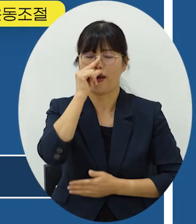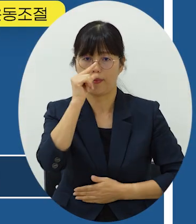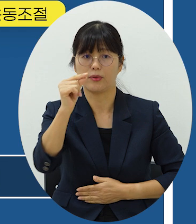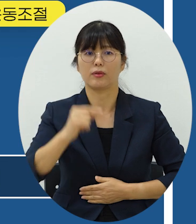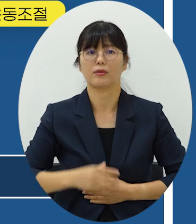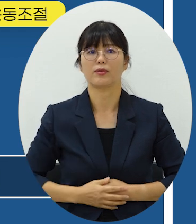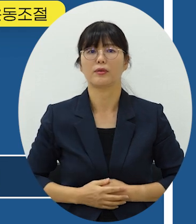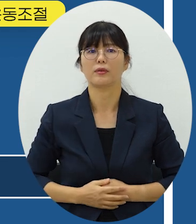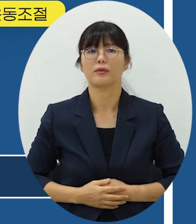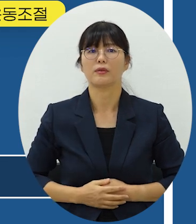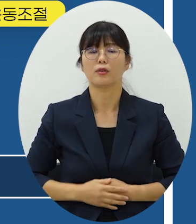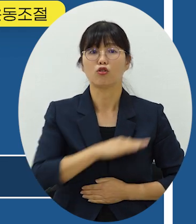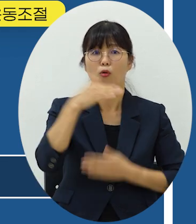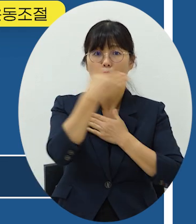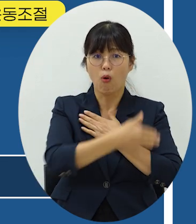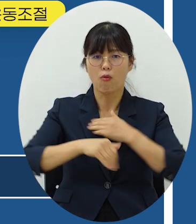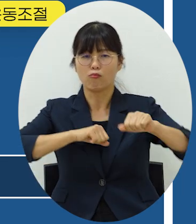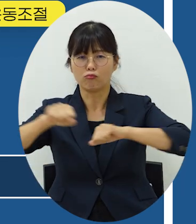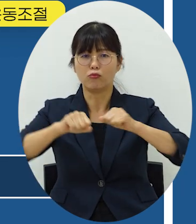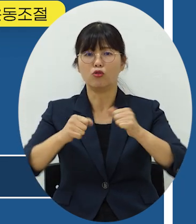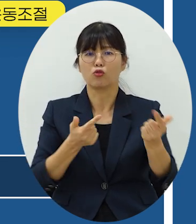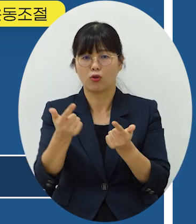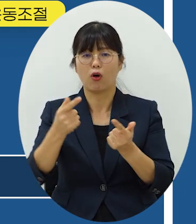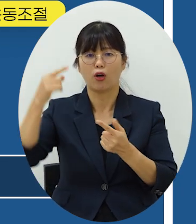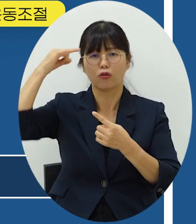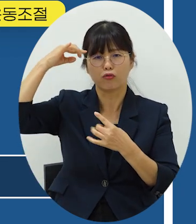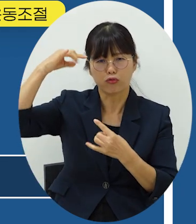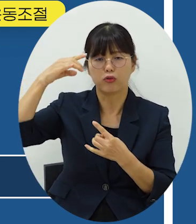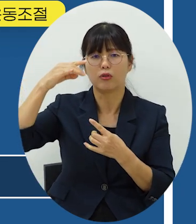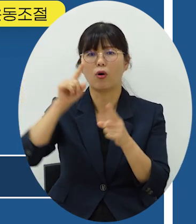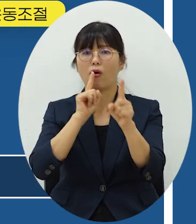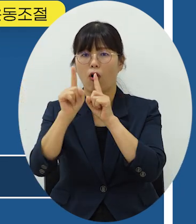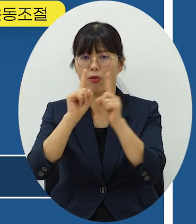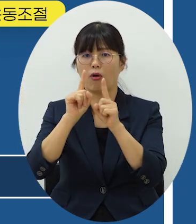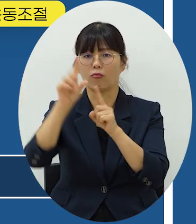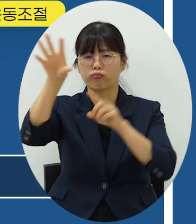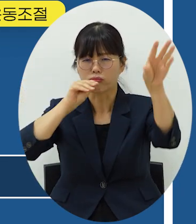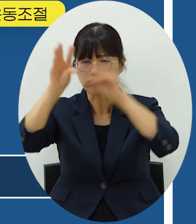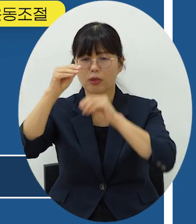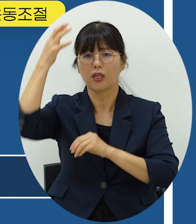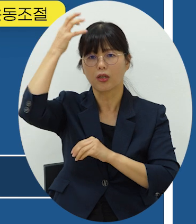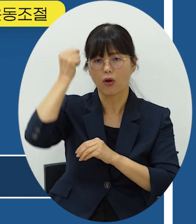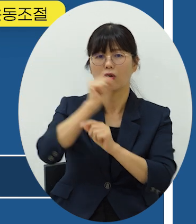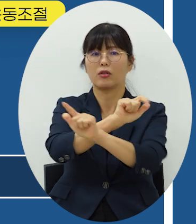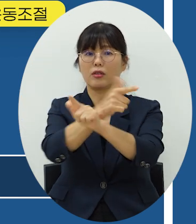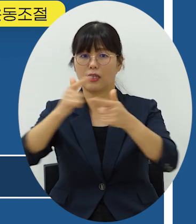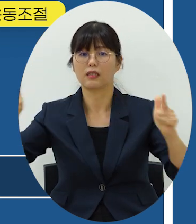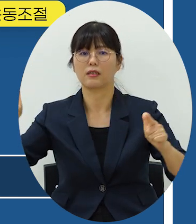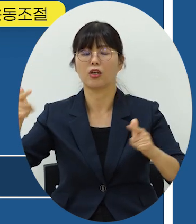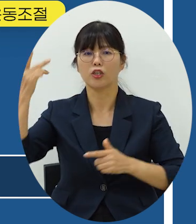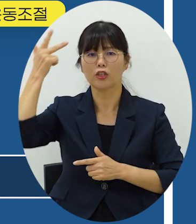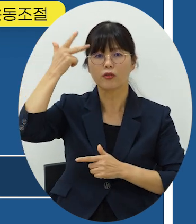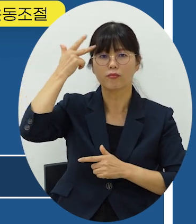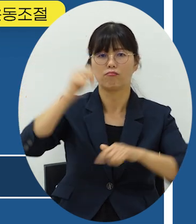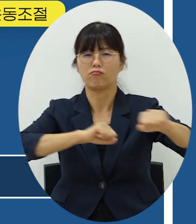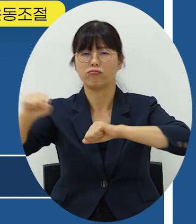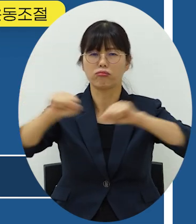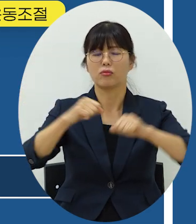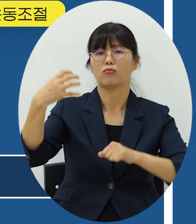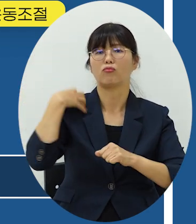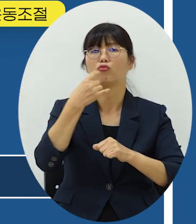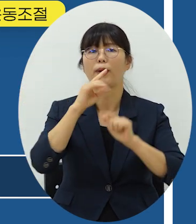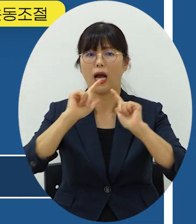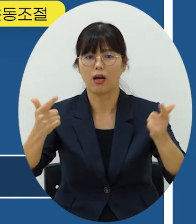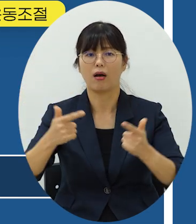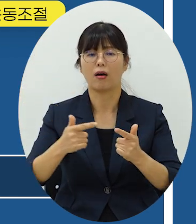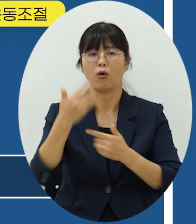예민한 신체 기관으로 우리 몸의 움직임을 조절하고 인지, 언어 능력, 학습, 기억 등의 정신작용을 수행할 뿐만